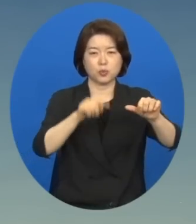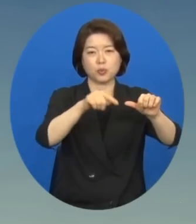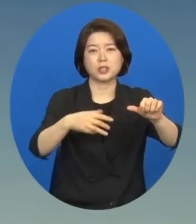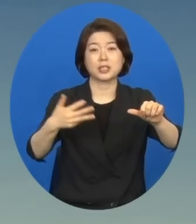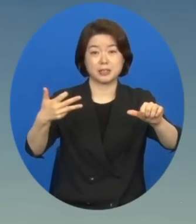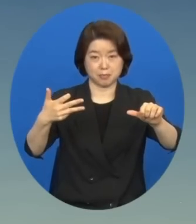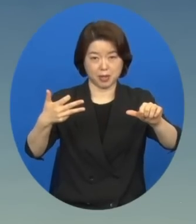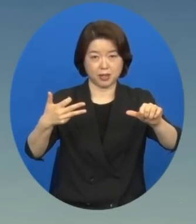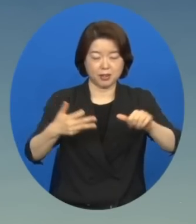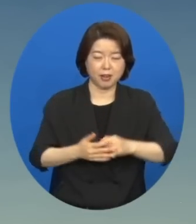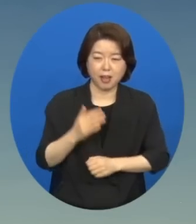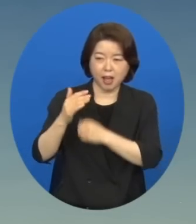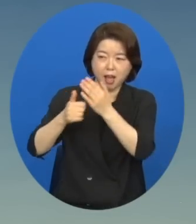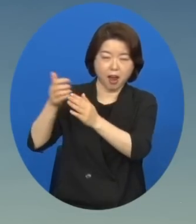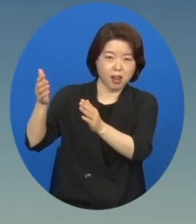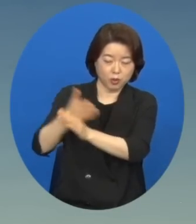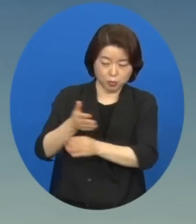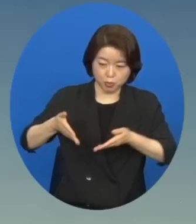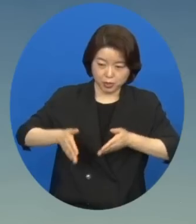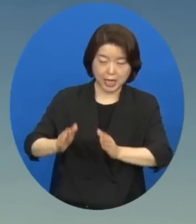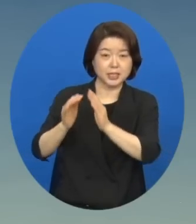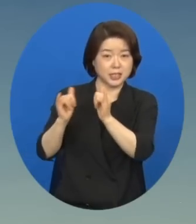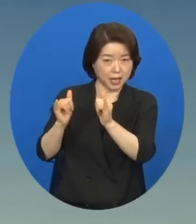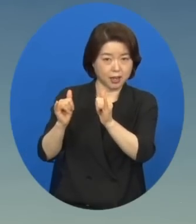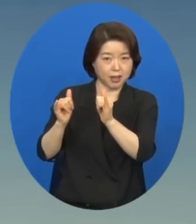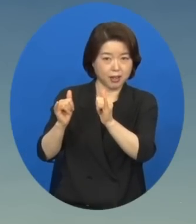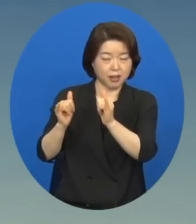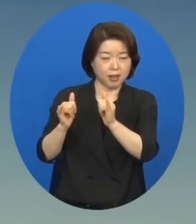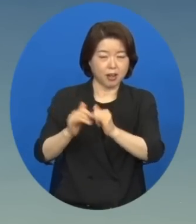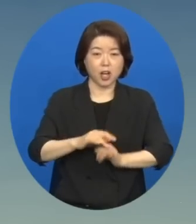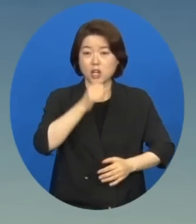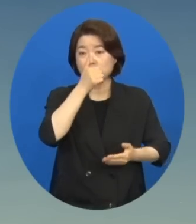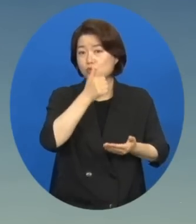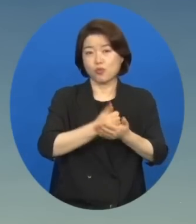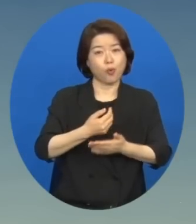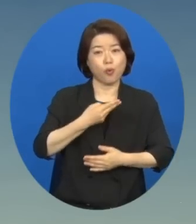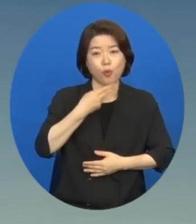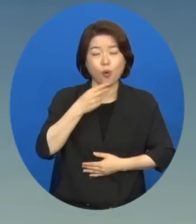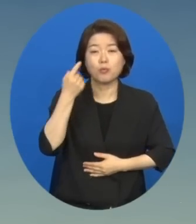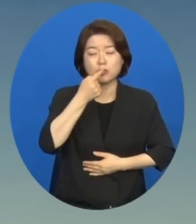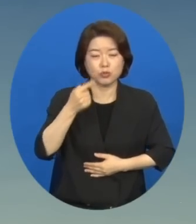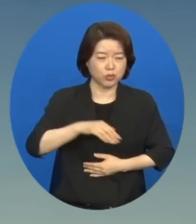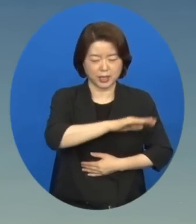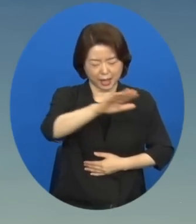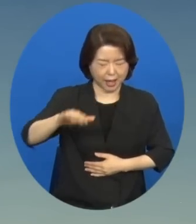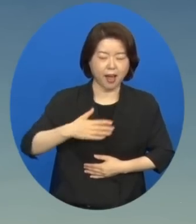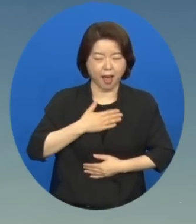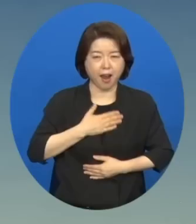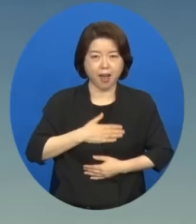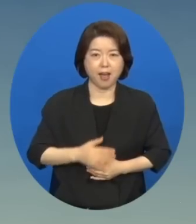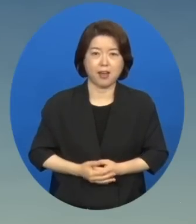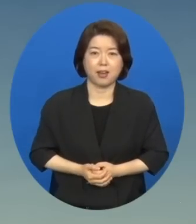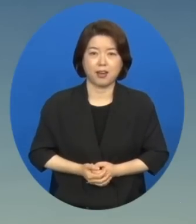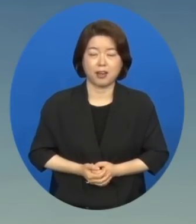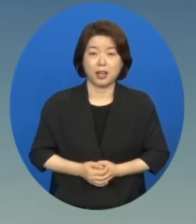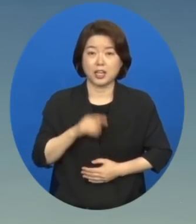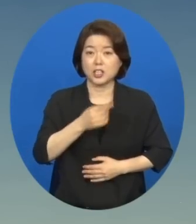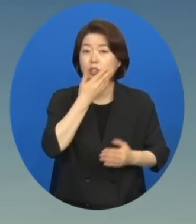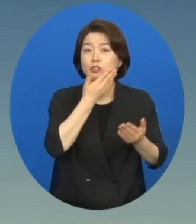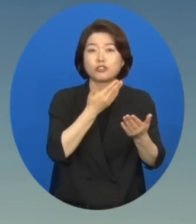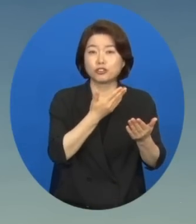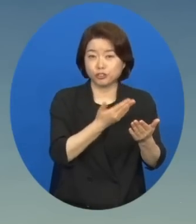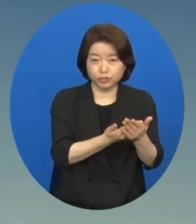18절에 하나님께로부터 난 자는 범죄하지 아니하는 줄 우리가 아노라. 여기